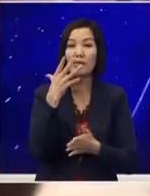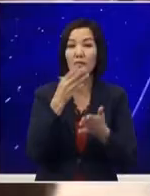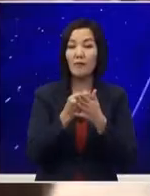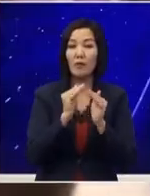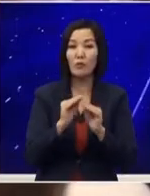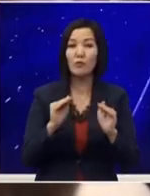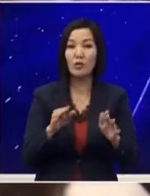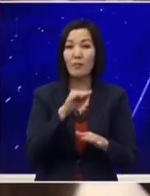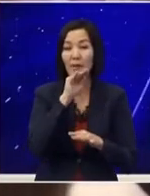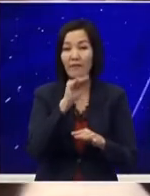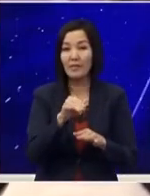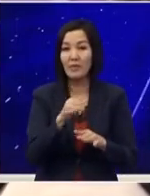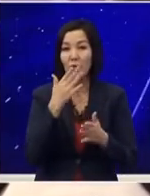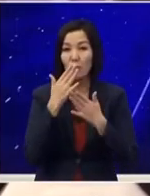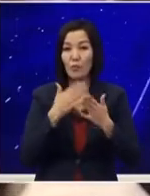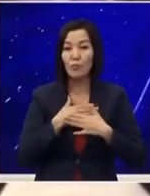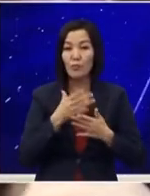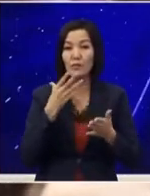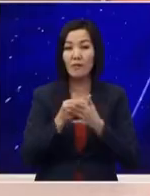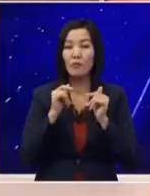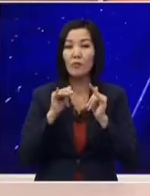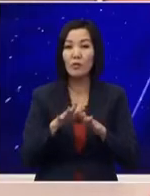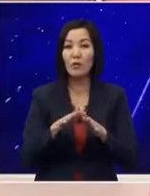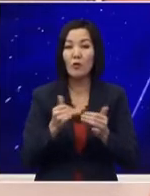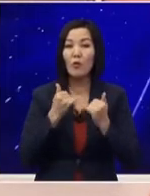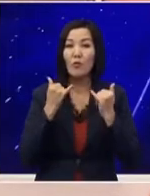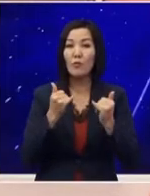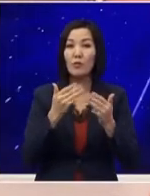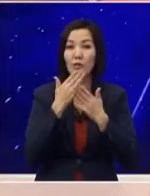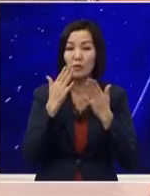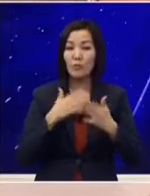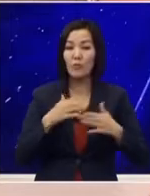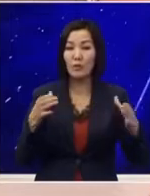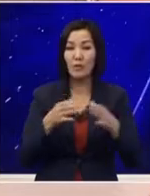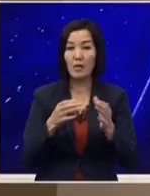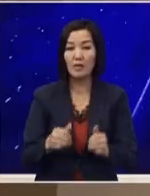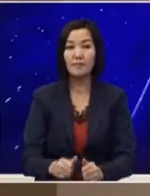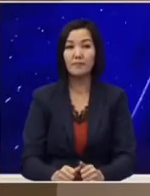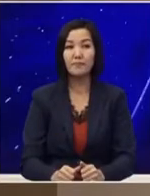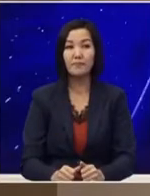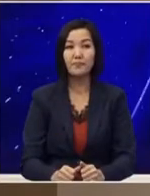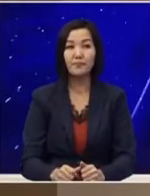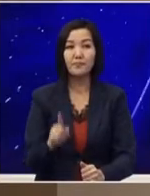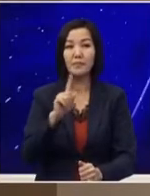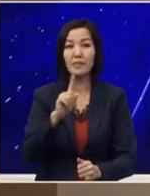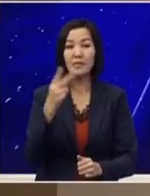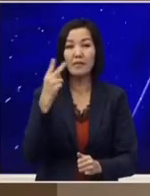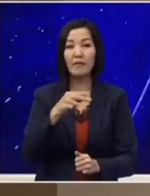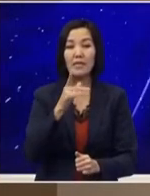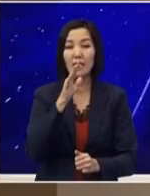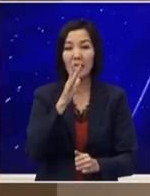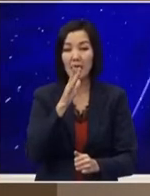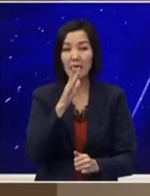За профессионализм и любовь к своему делу Майю Нургалиеву уважают и ее коллеги. За 20 лет